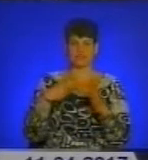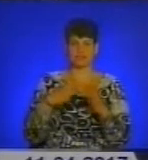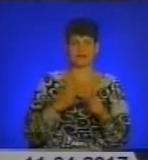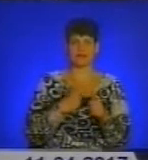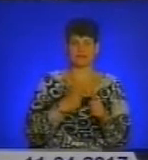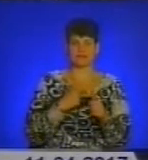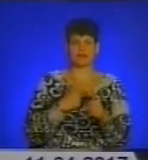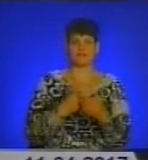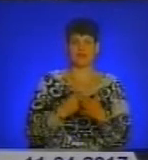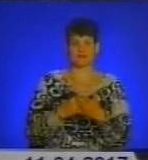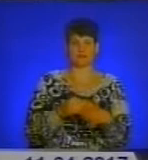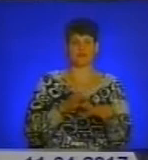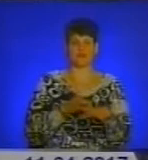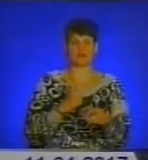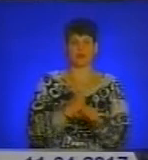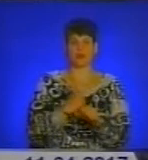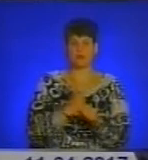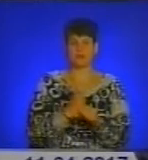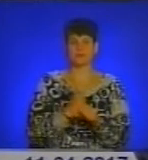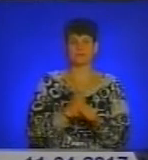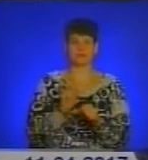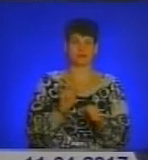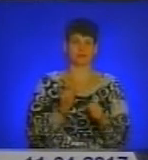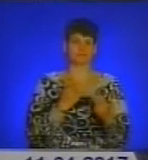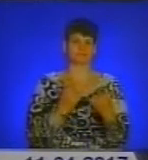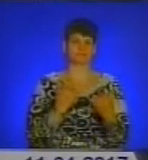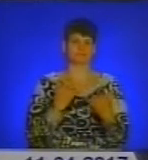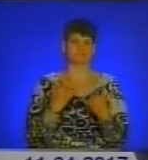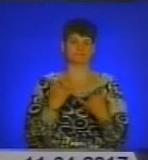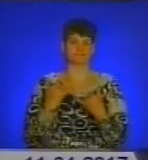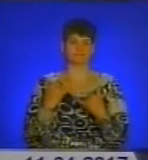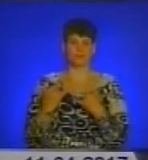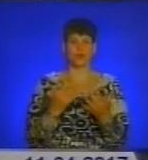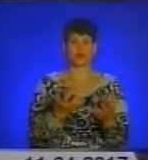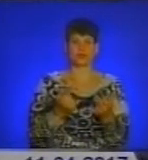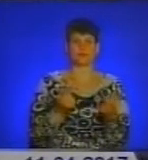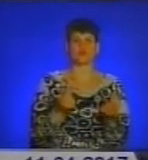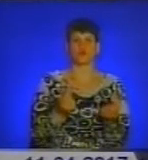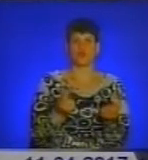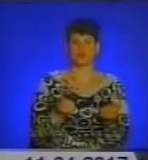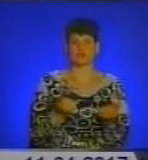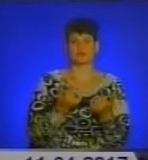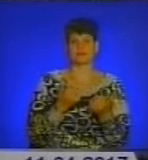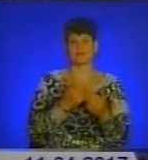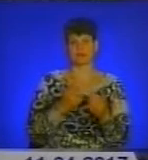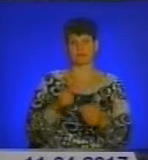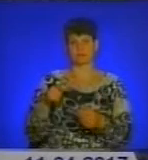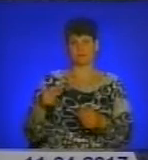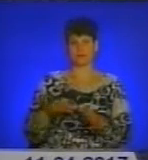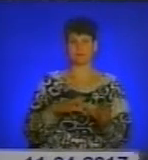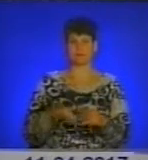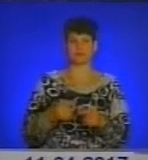називають вартість проведених робіт і, входячи ж в довіру, отримують грошові кошти від мешканців. Після